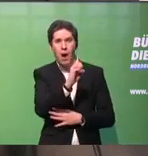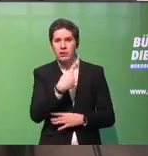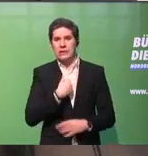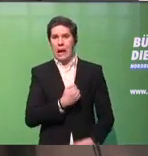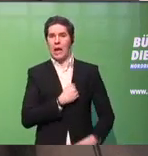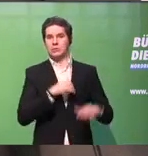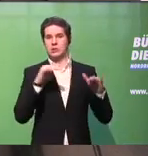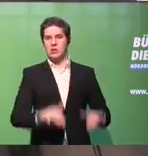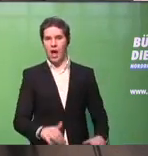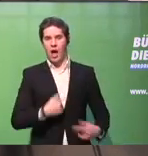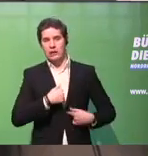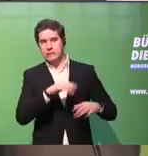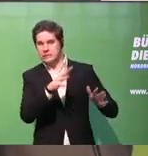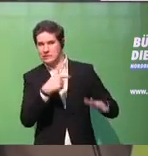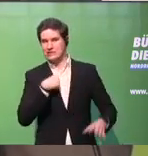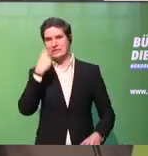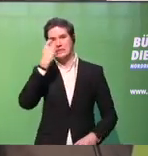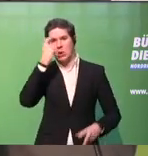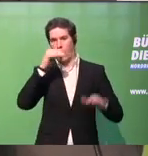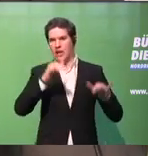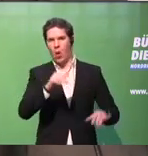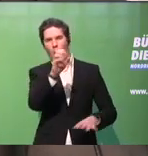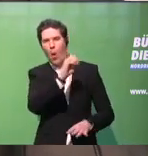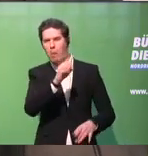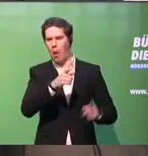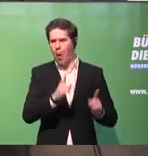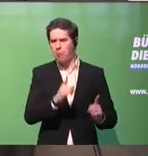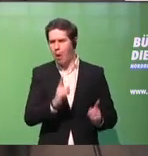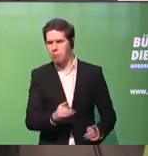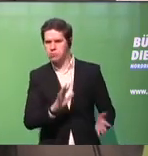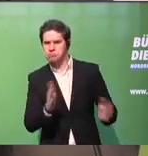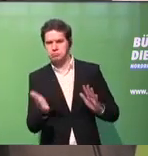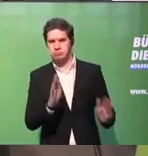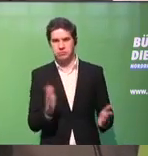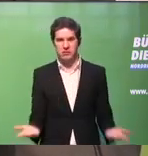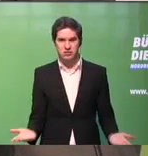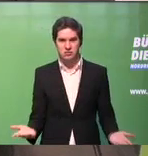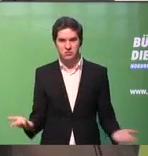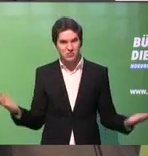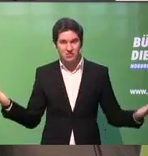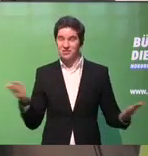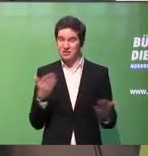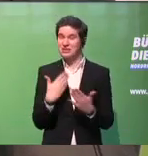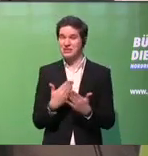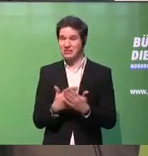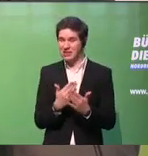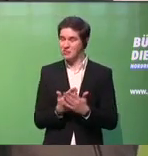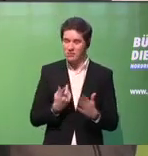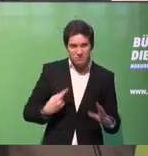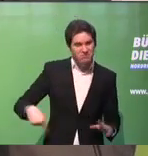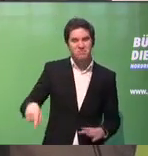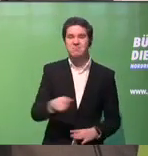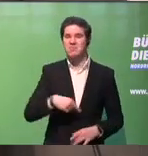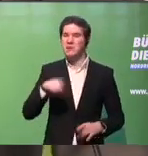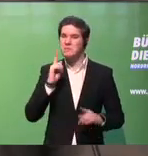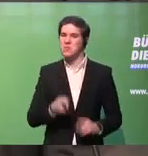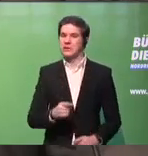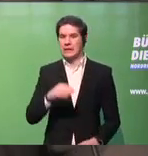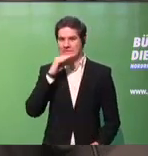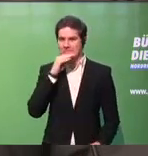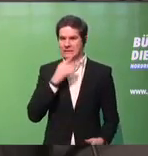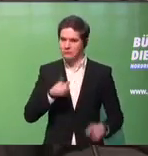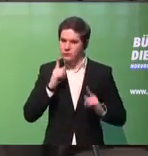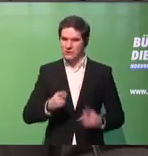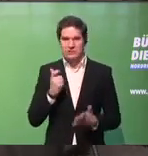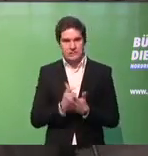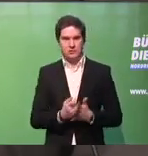Europa ist zu einer Sorge geworden. Und wir werden verdammt nochmal unsere Hacken zusammenschlagen müssen und unsere